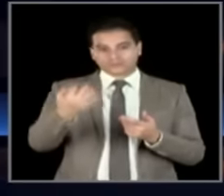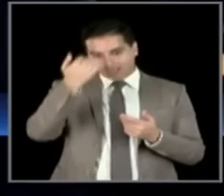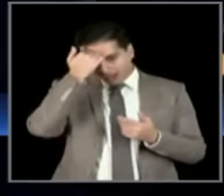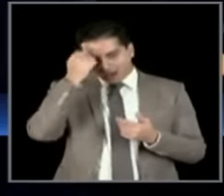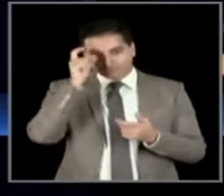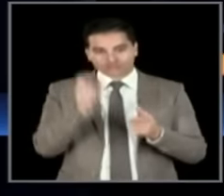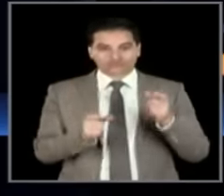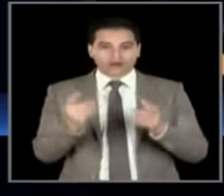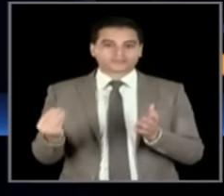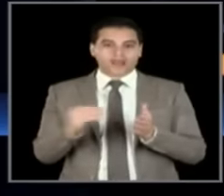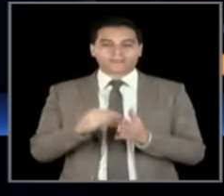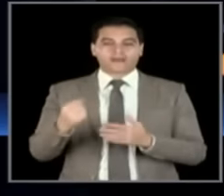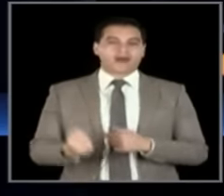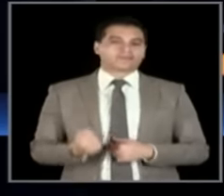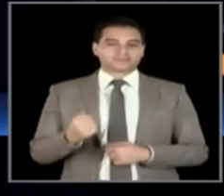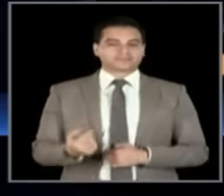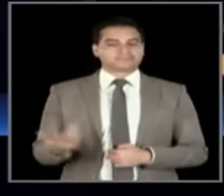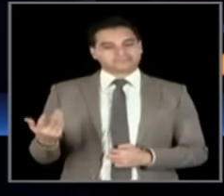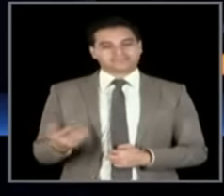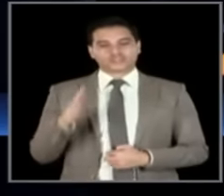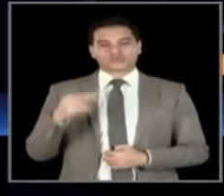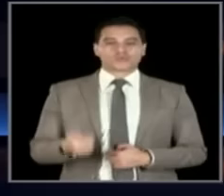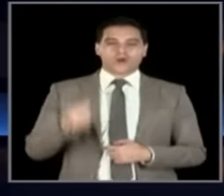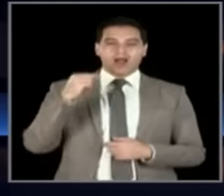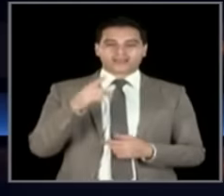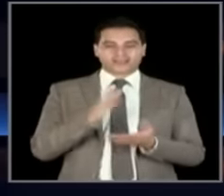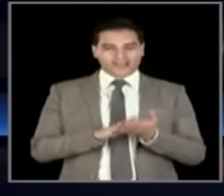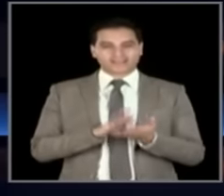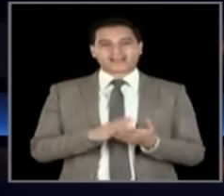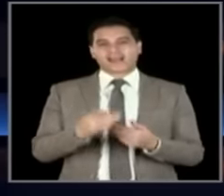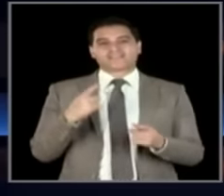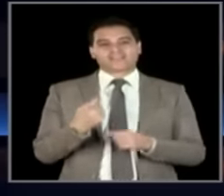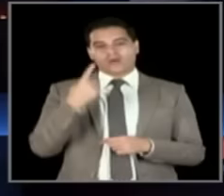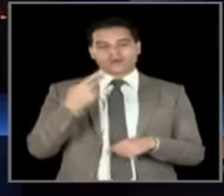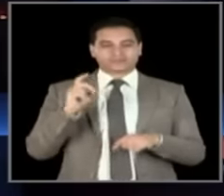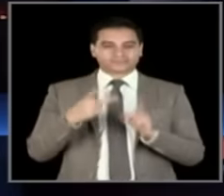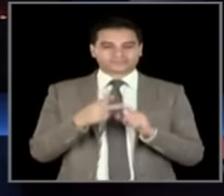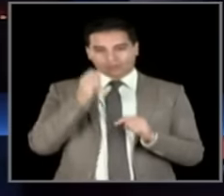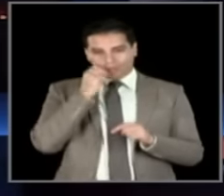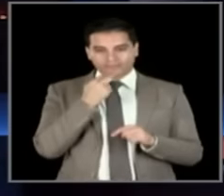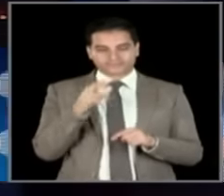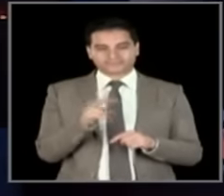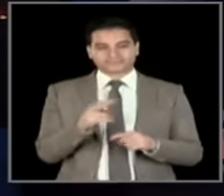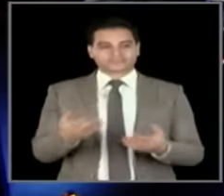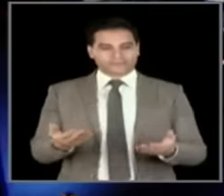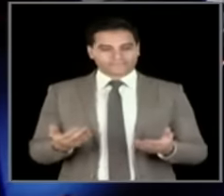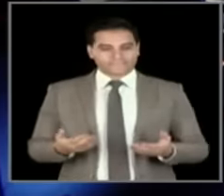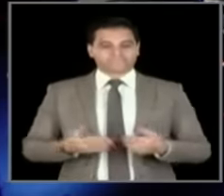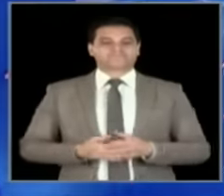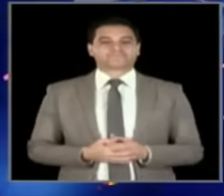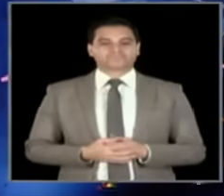38,000 شخص. سعاد برافو عليكي، الهدف الأول. حسن وعمر، عمر وحسن، سؤال التاني.